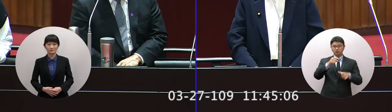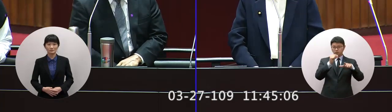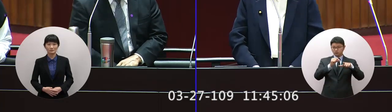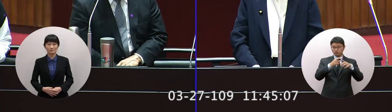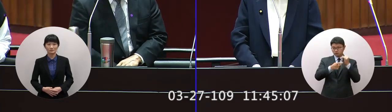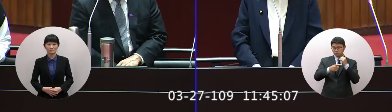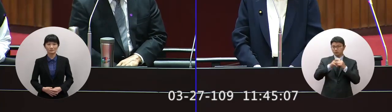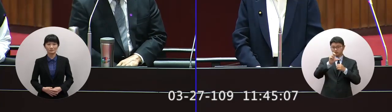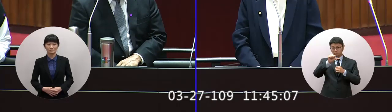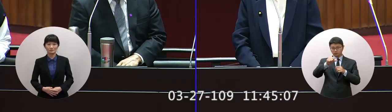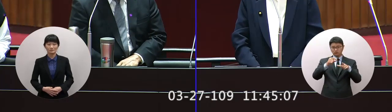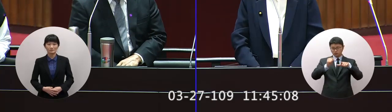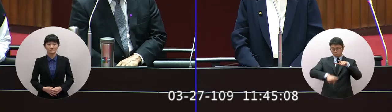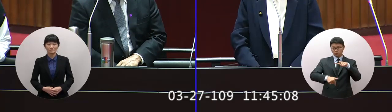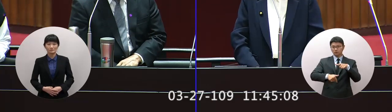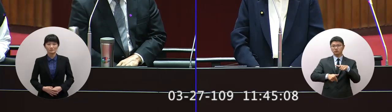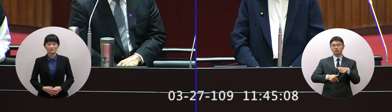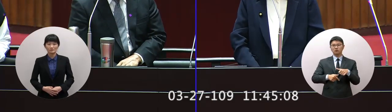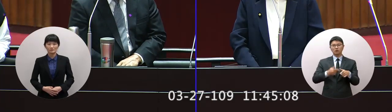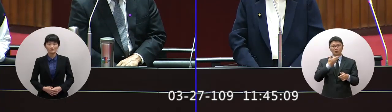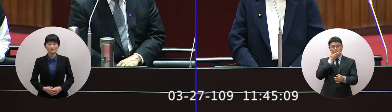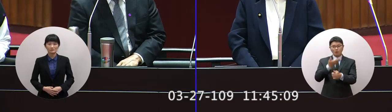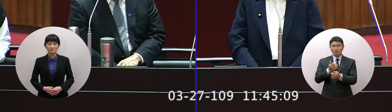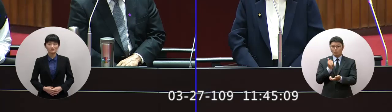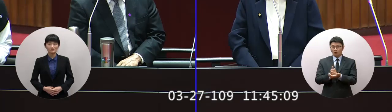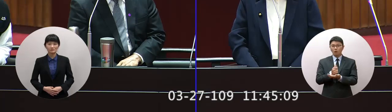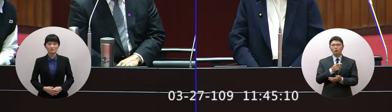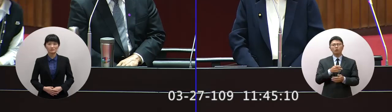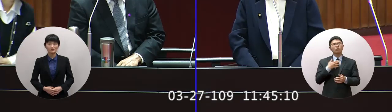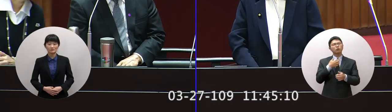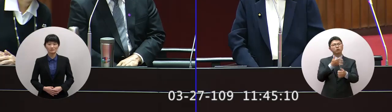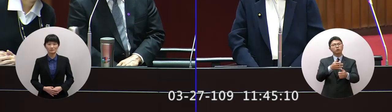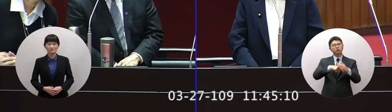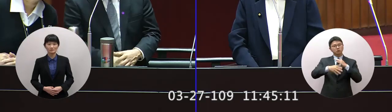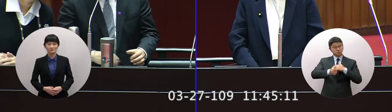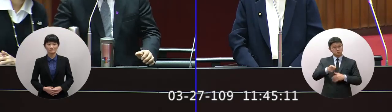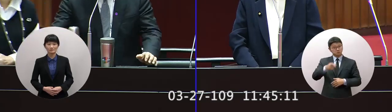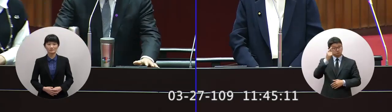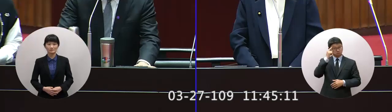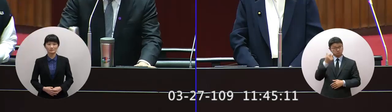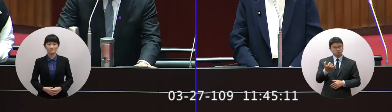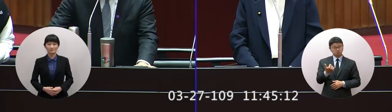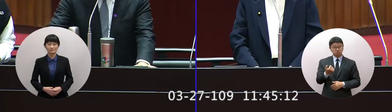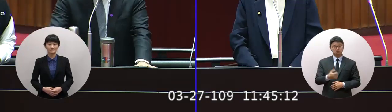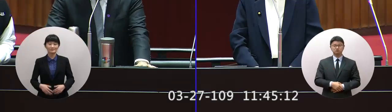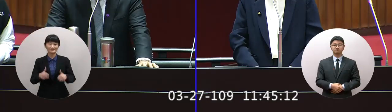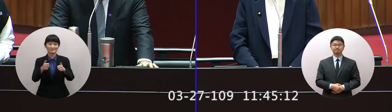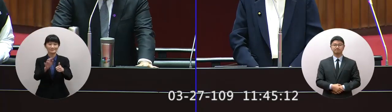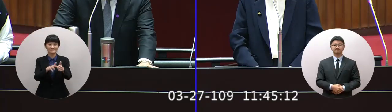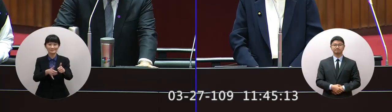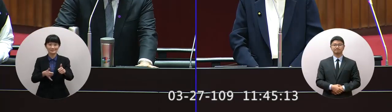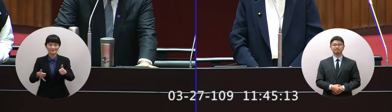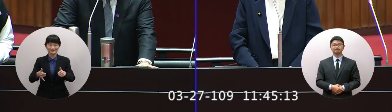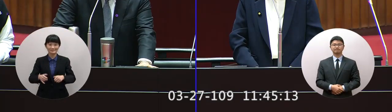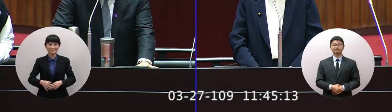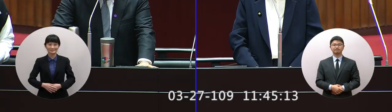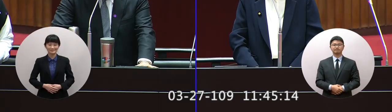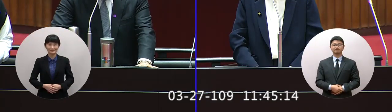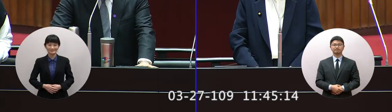院长，你觉得这样子的数字是很好了呢，还是有进步的空间？ 谢谢委员